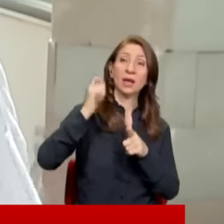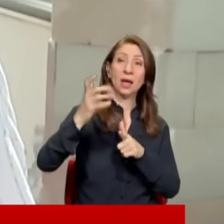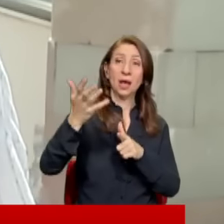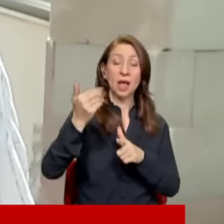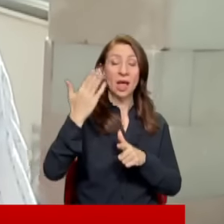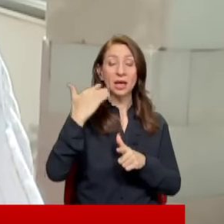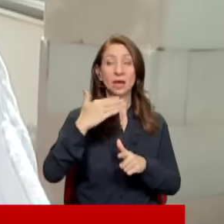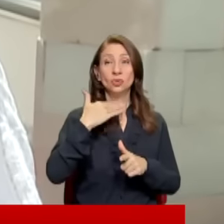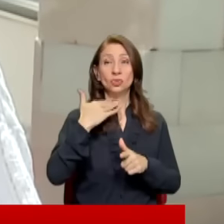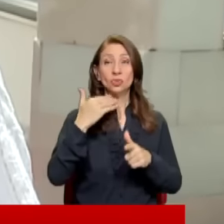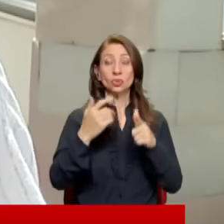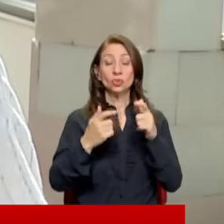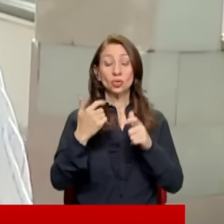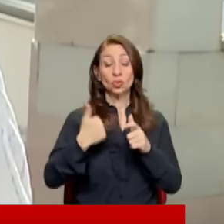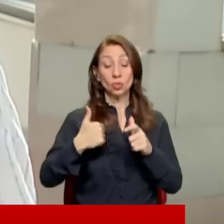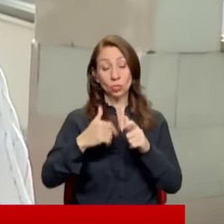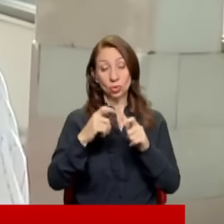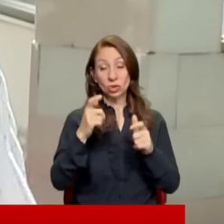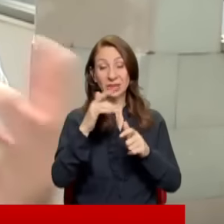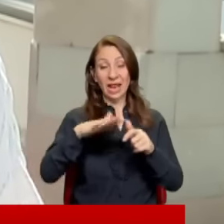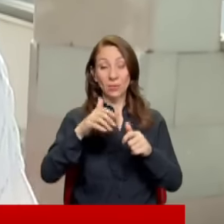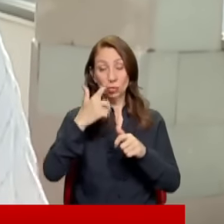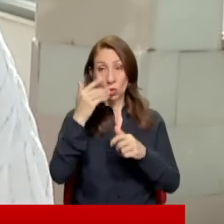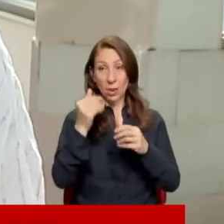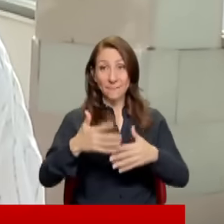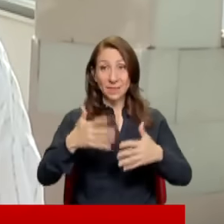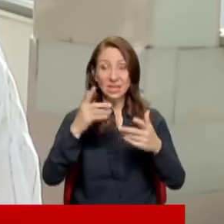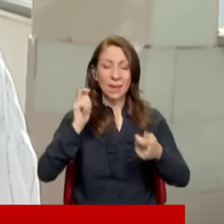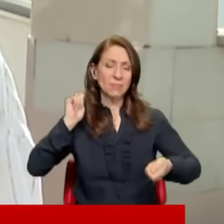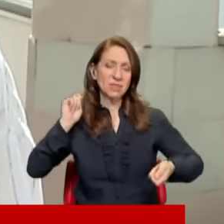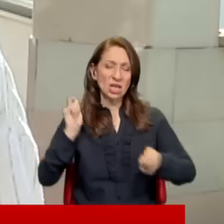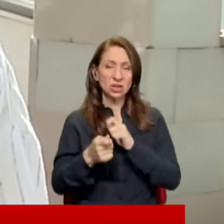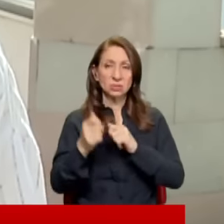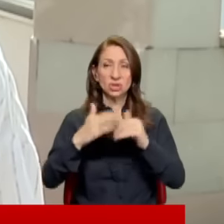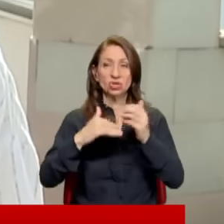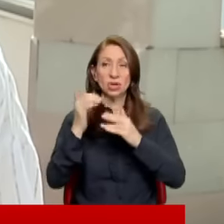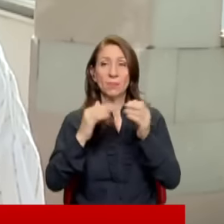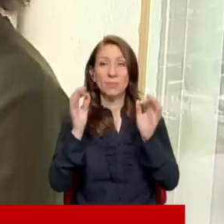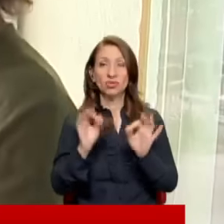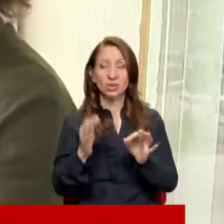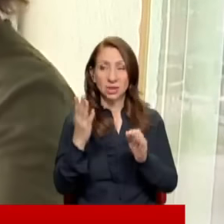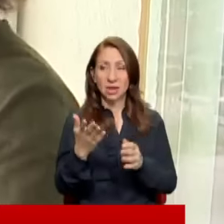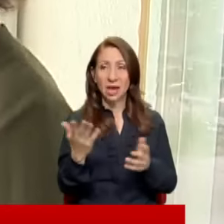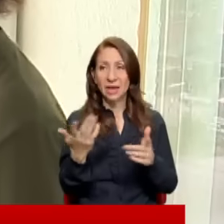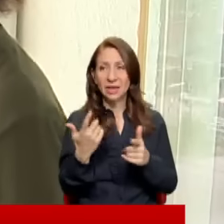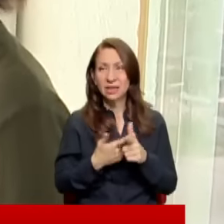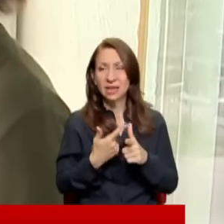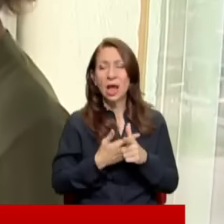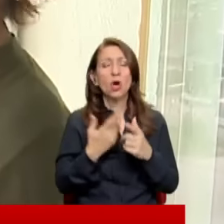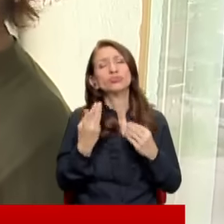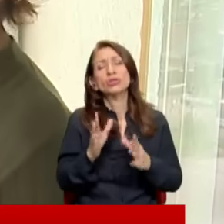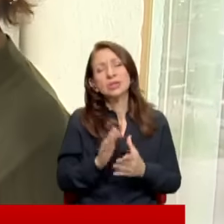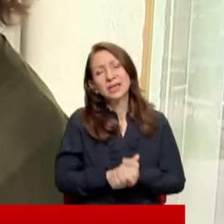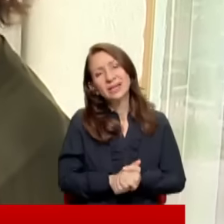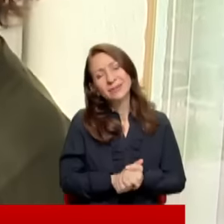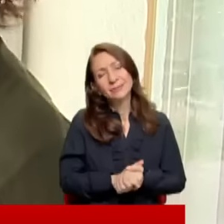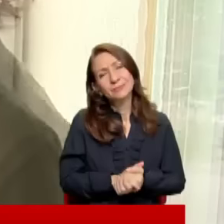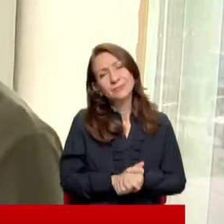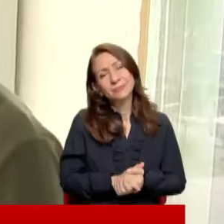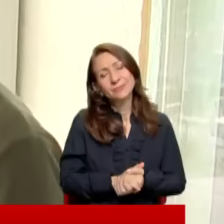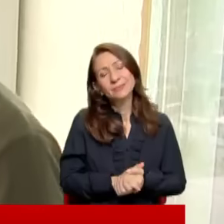Et ve süt kurumunun Genel Müdürlüğü olan binada tamamen değişimi için İnşaat başlamış durumda hani kiralama olmayacaktı devlet